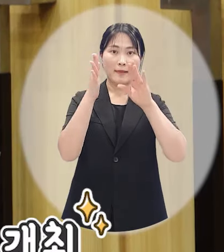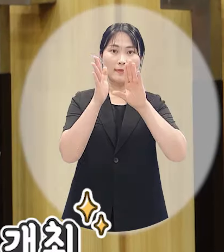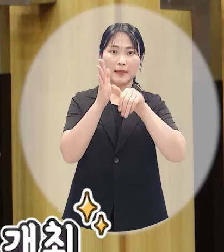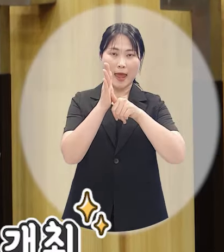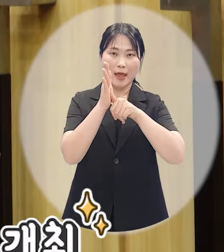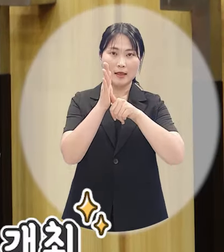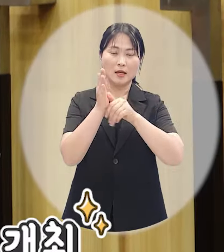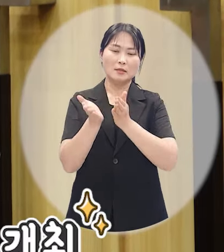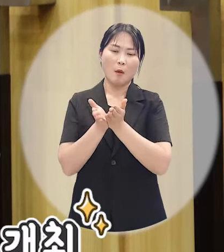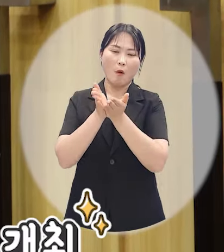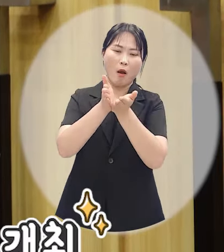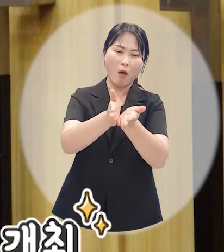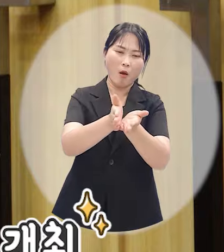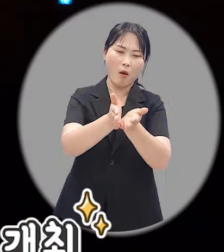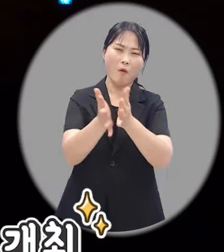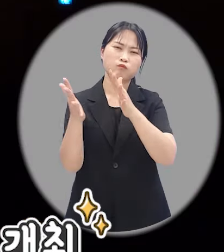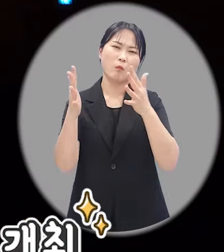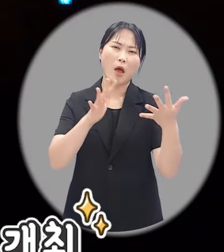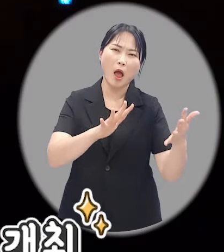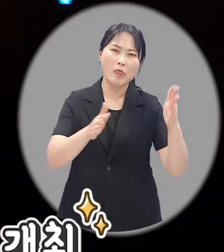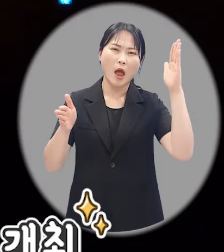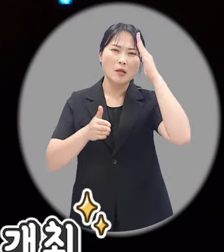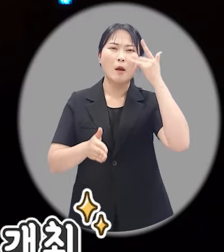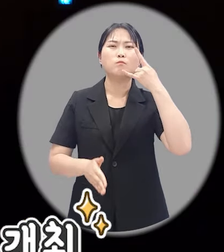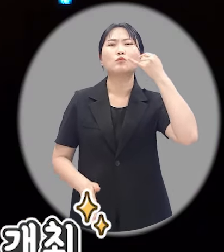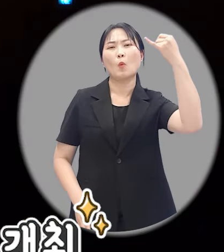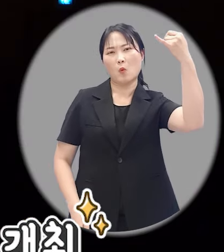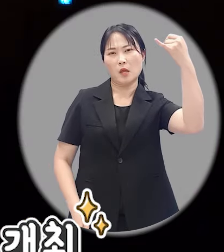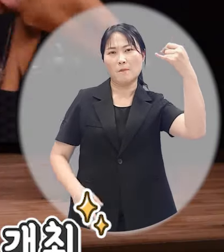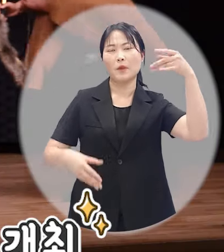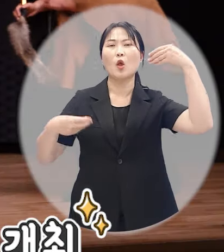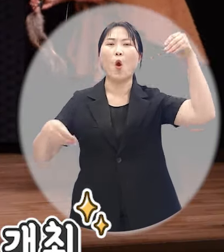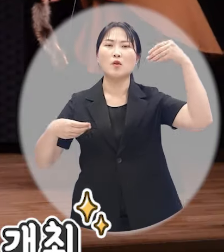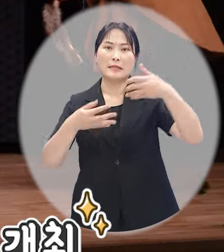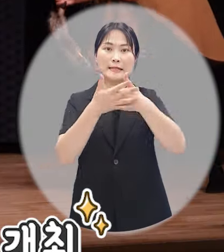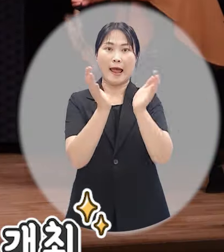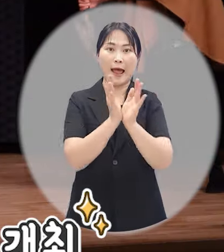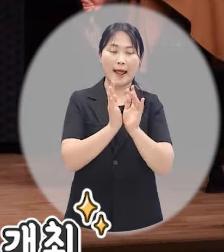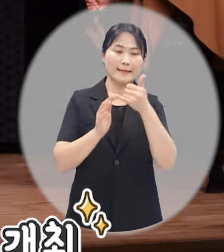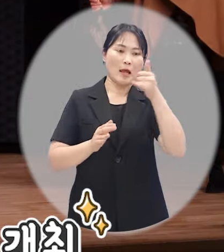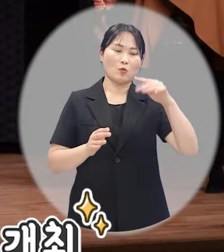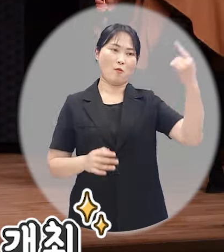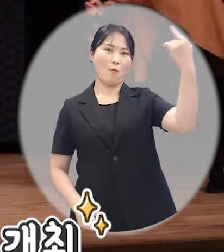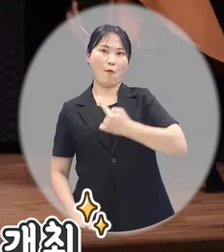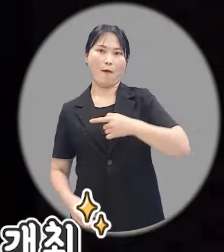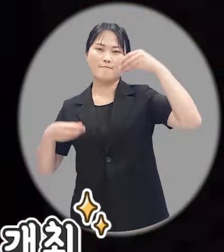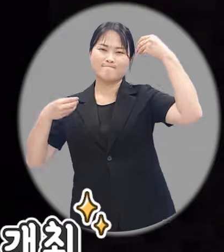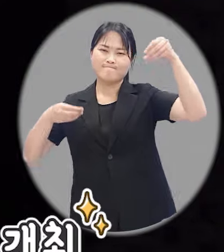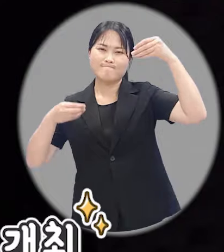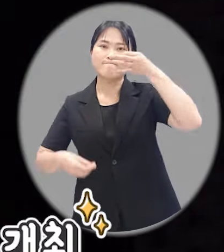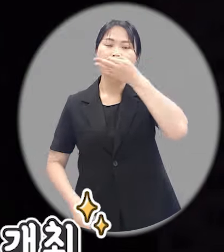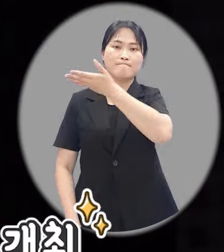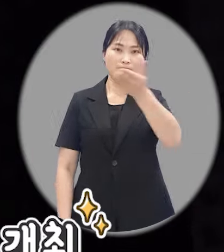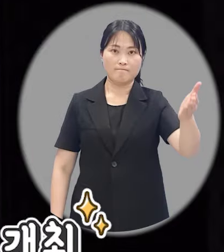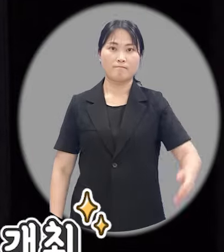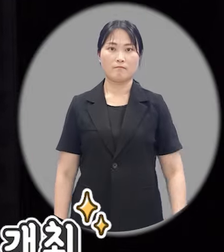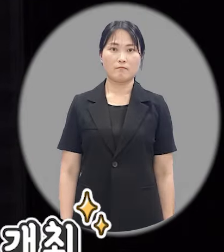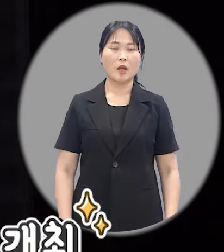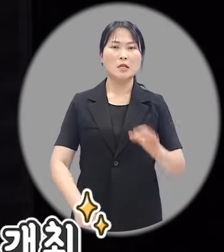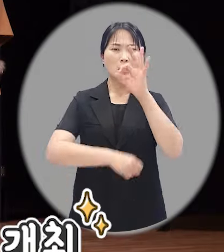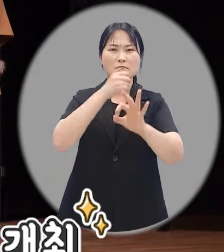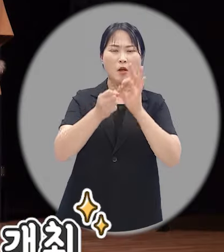희생자 엄마들로 구성된 연극단이 세종시를 찾아 연극을 선보이기도 했는데요. 세월호의 10년의 기억들 잊지